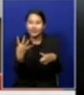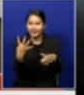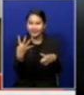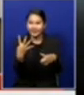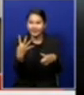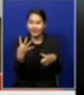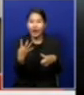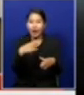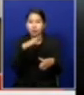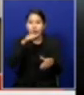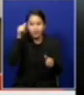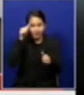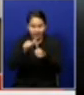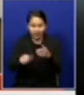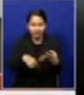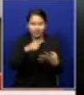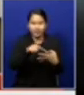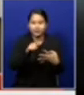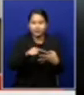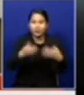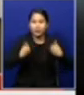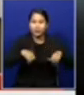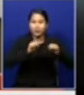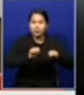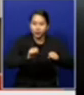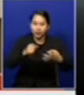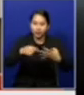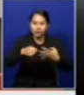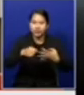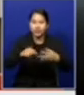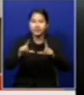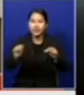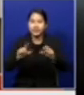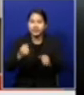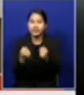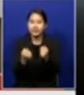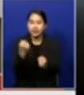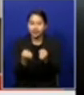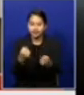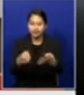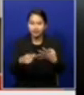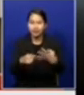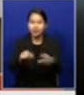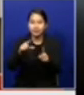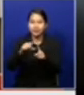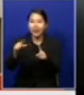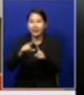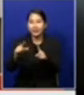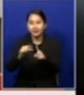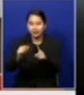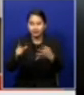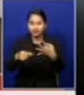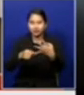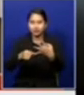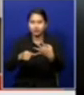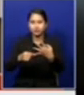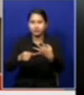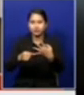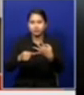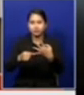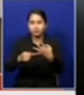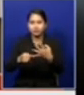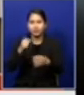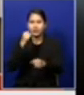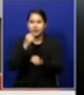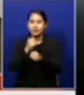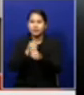ได้1คนขับมอเตอร์ไซค์รับจ้าง2คนขับแท็กซี่3คนที่เป็นไกด์หรือมักกุเทศ4คนที่ทำงานบน